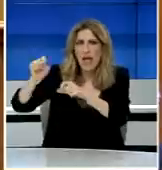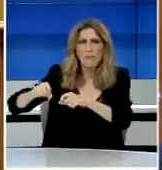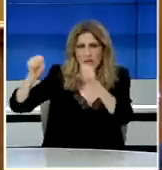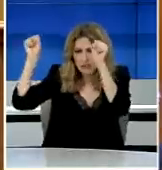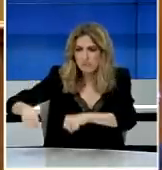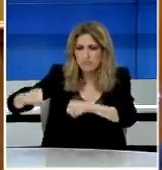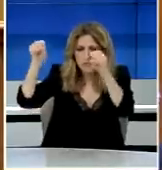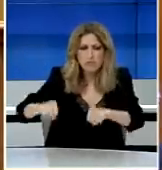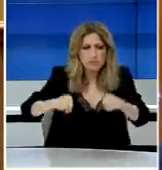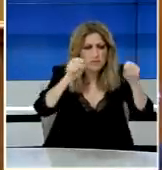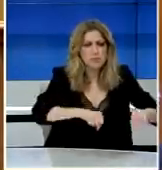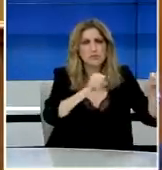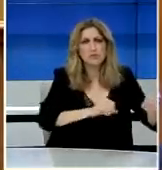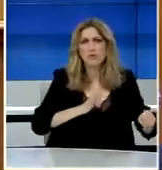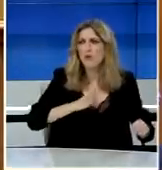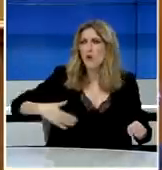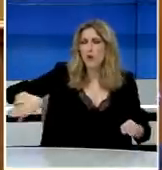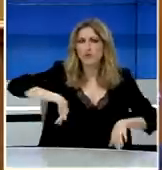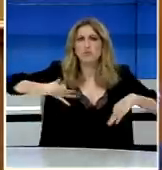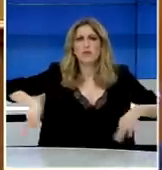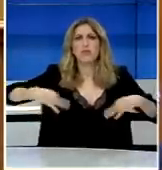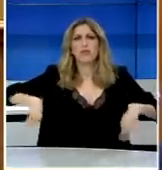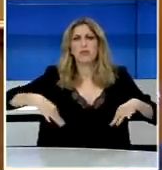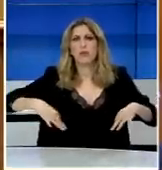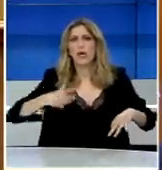όρθιοι. Γιατί δεν το επιλέγετε αυτό και πηγαίνετε